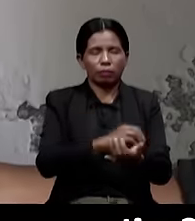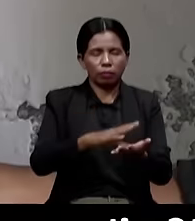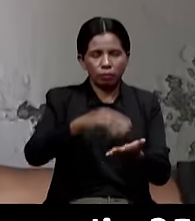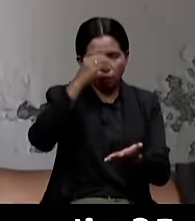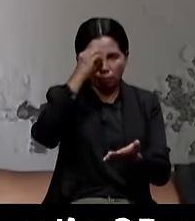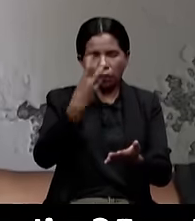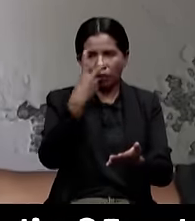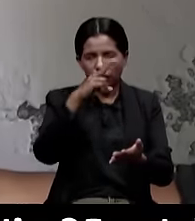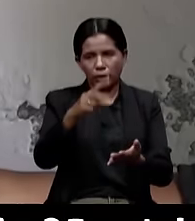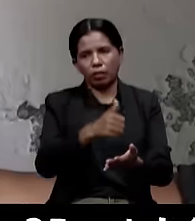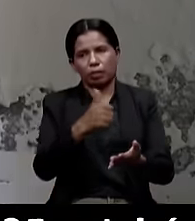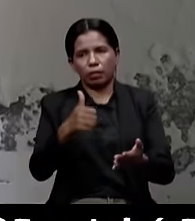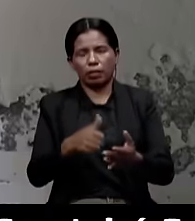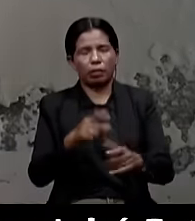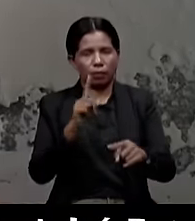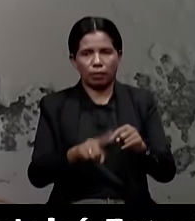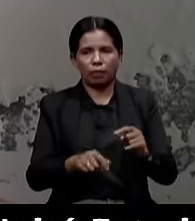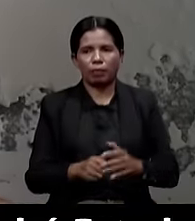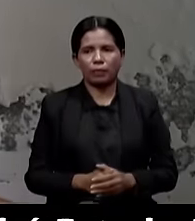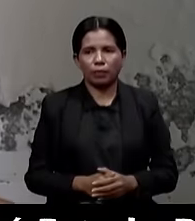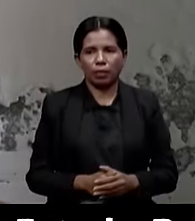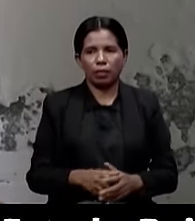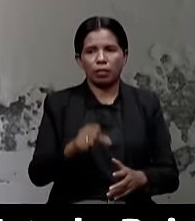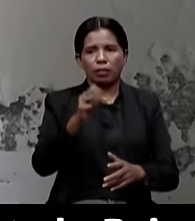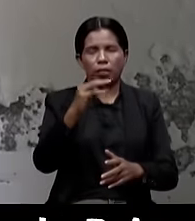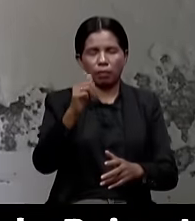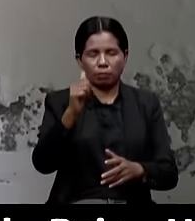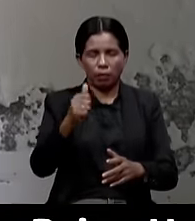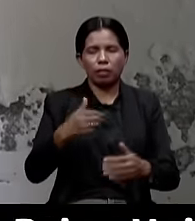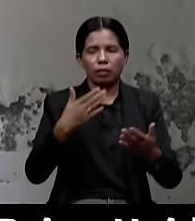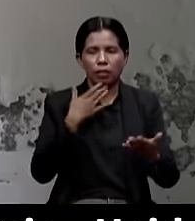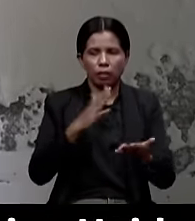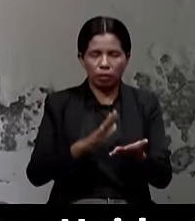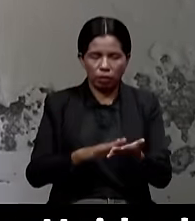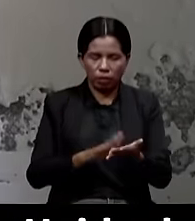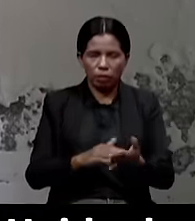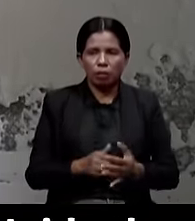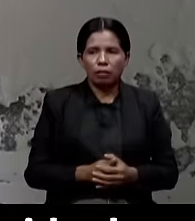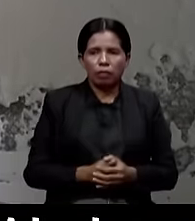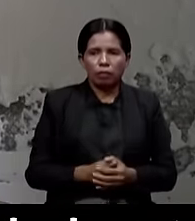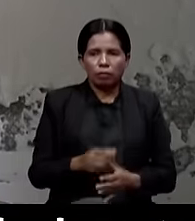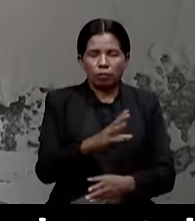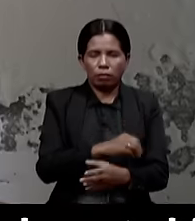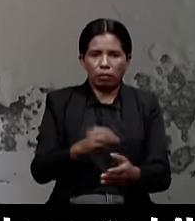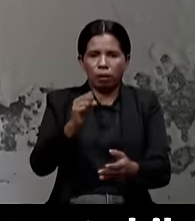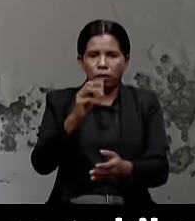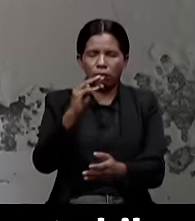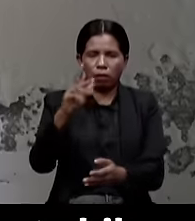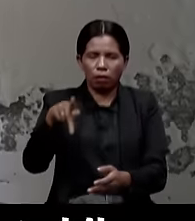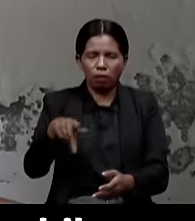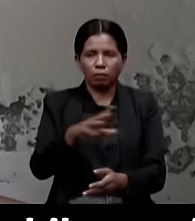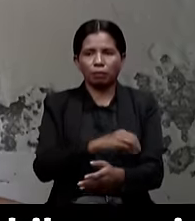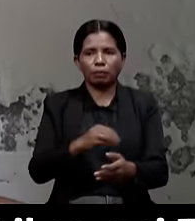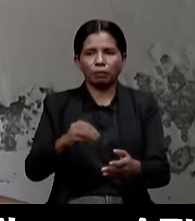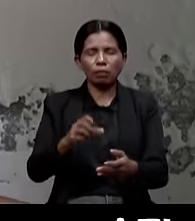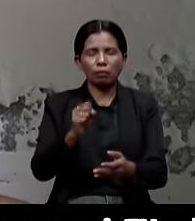ba tare tan selu kaya ne la hansa labele. Hansa SMA e te bel garantia tamba isi kola isi SMP ba isi masar ne ita nia narsa